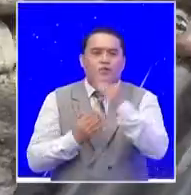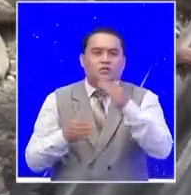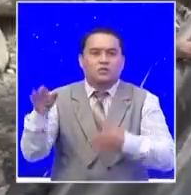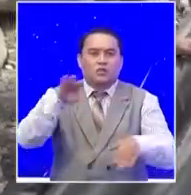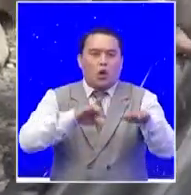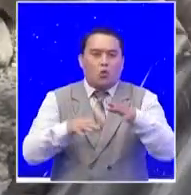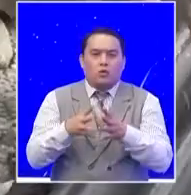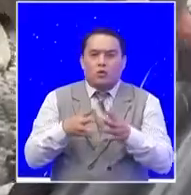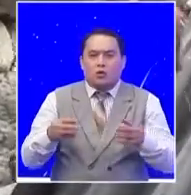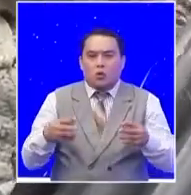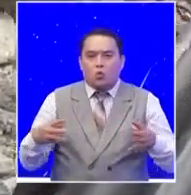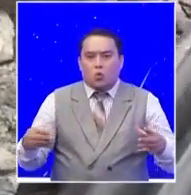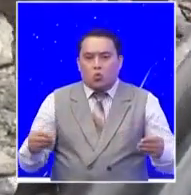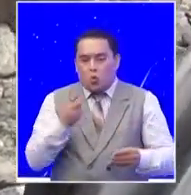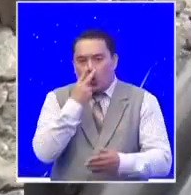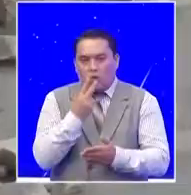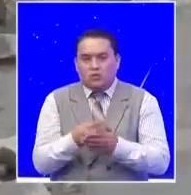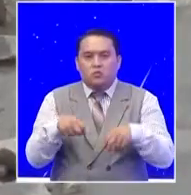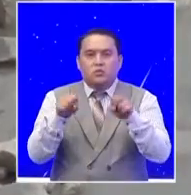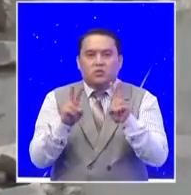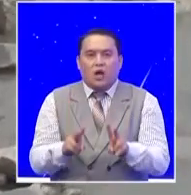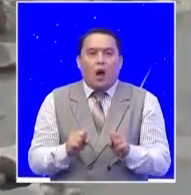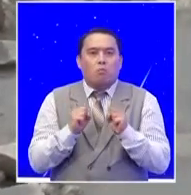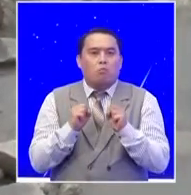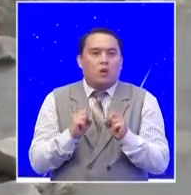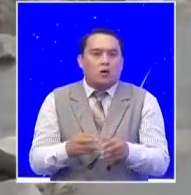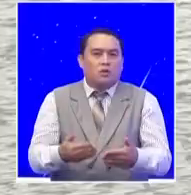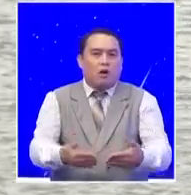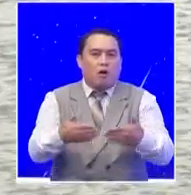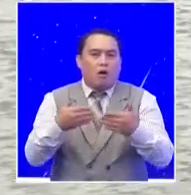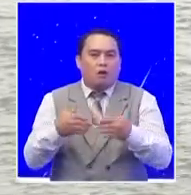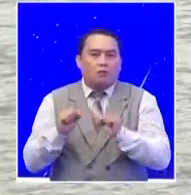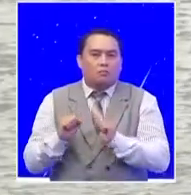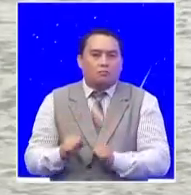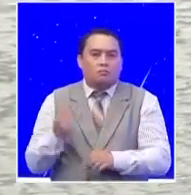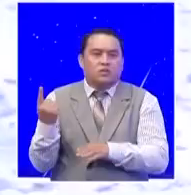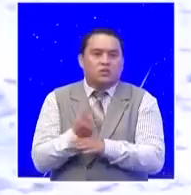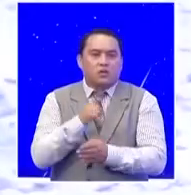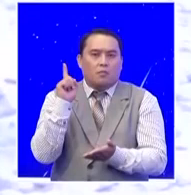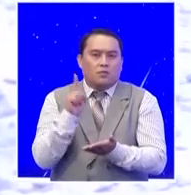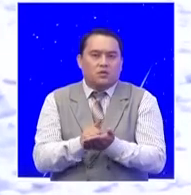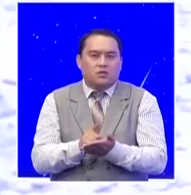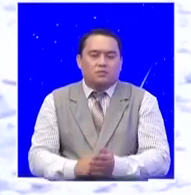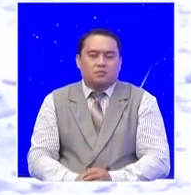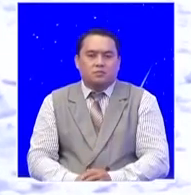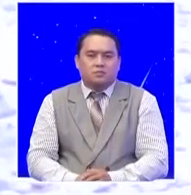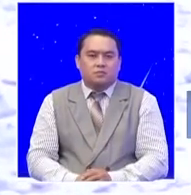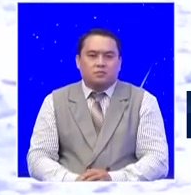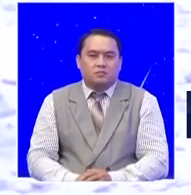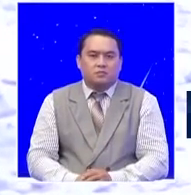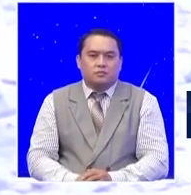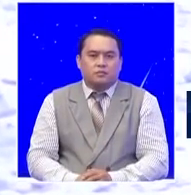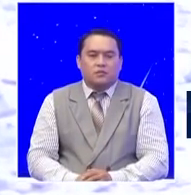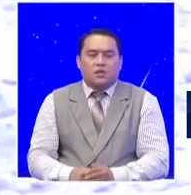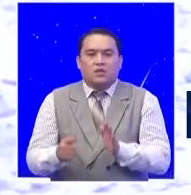көлдерінің еру көрсеткішін анықтады. Мамандар су басу қауіптілігінің алдын алу біздің бірінші міндетіміз дейді. На территории Алматинской области